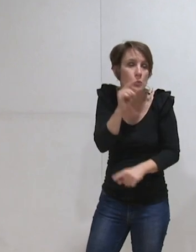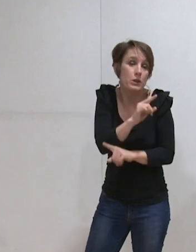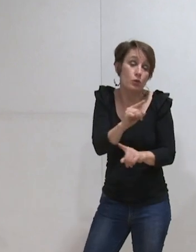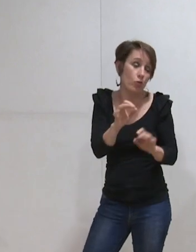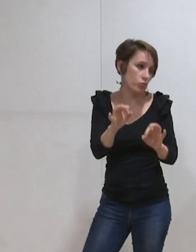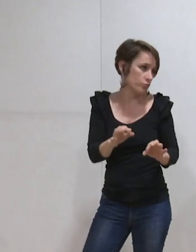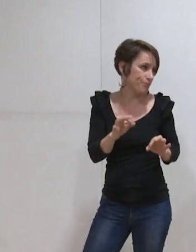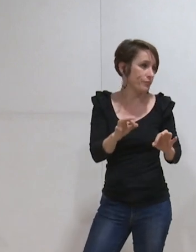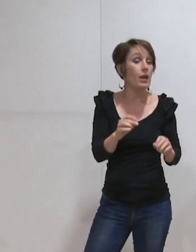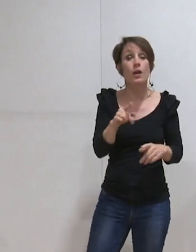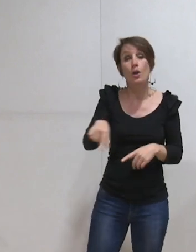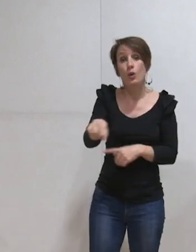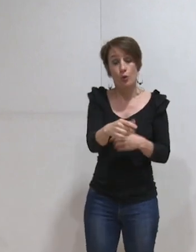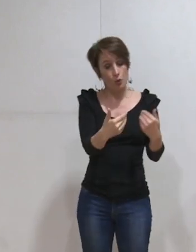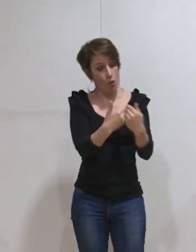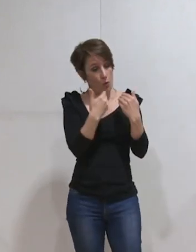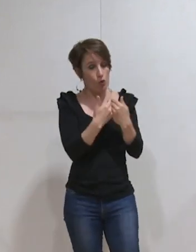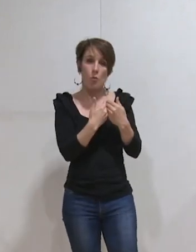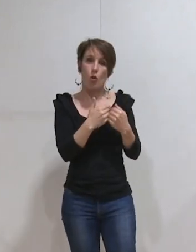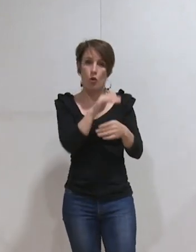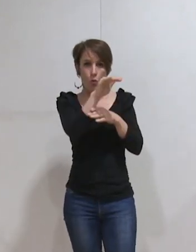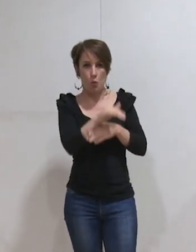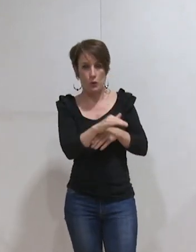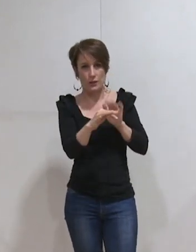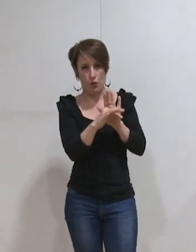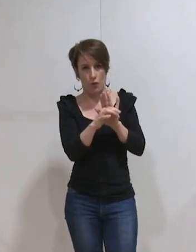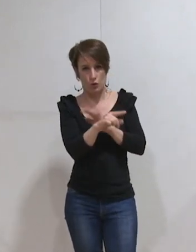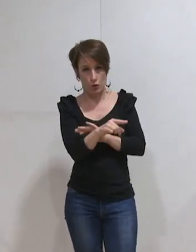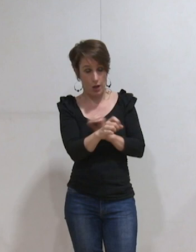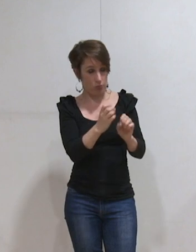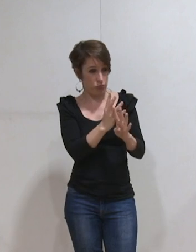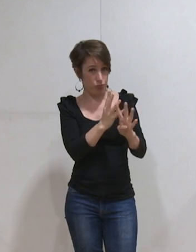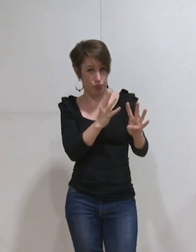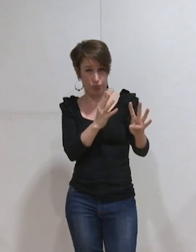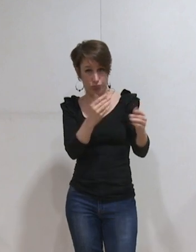fonctionnelle qui sont en augmentation